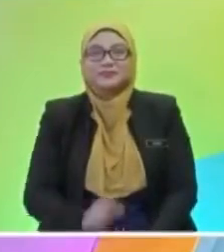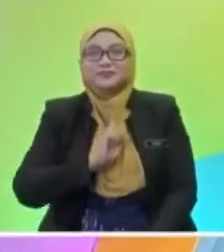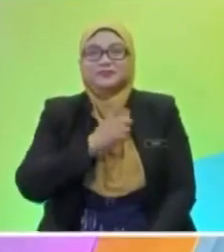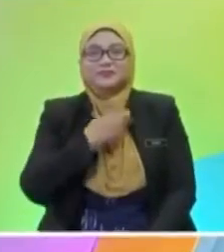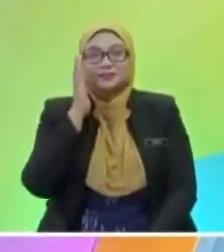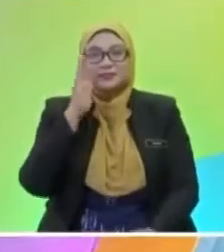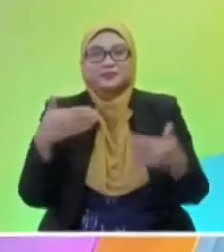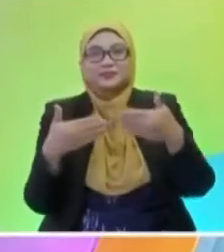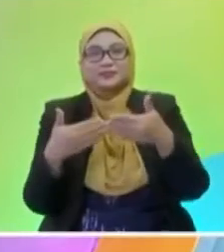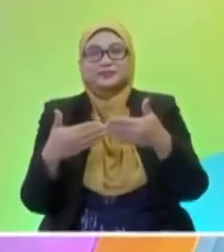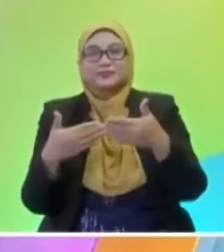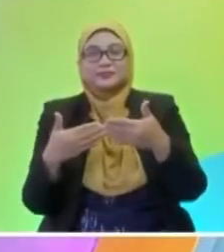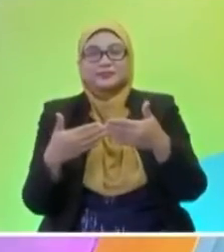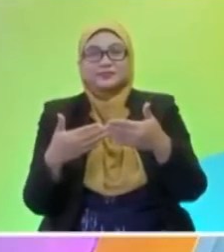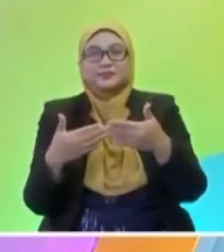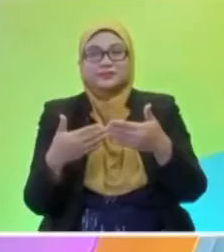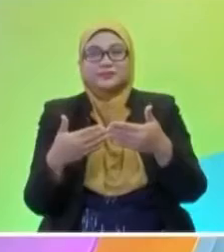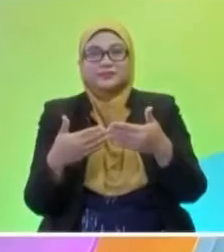sambungkan.